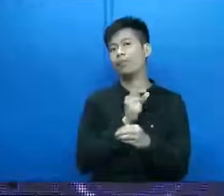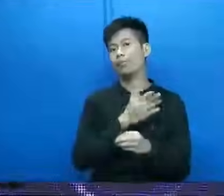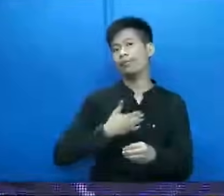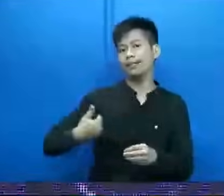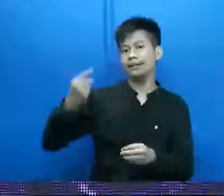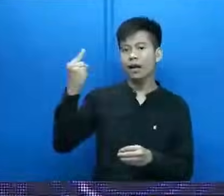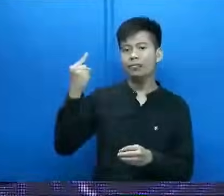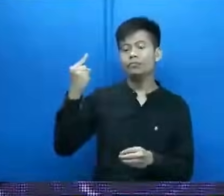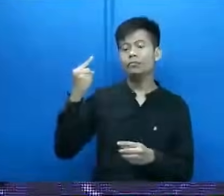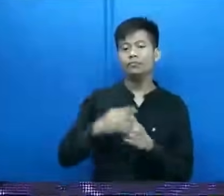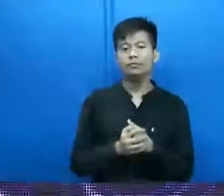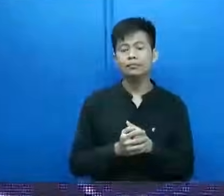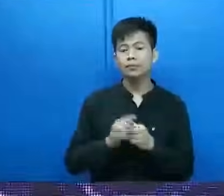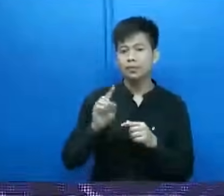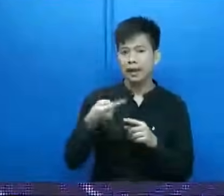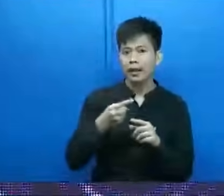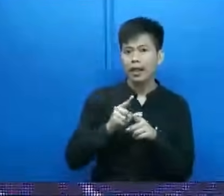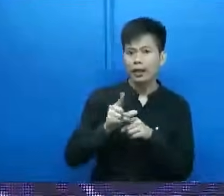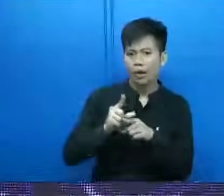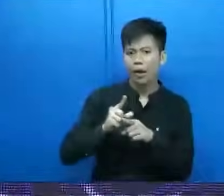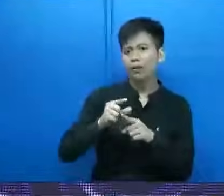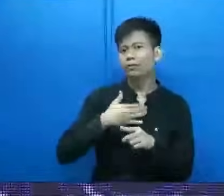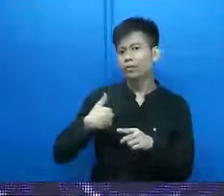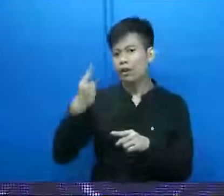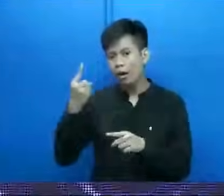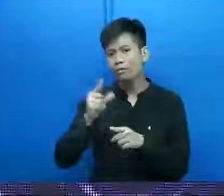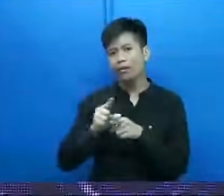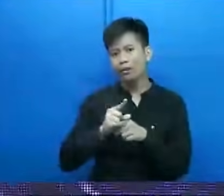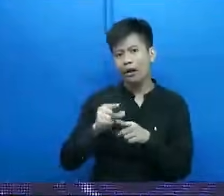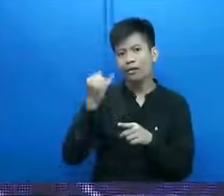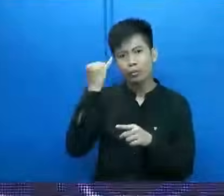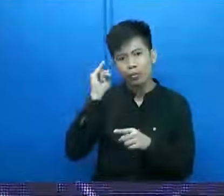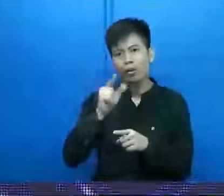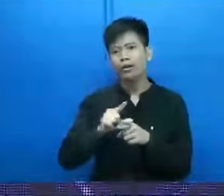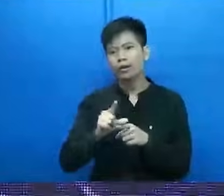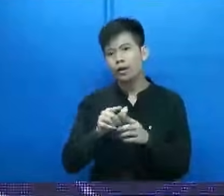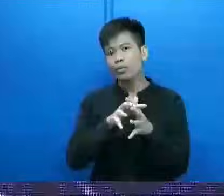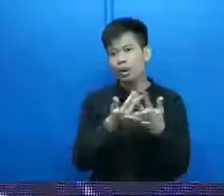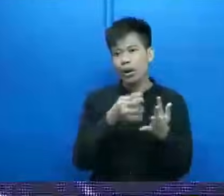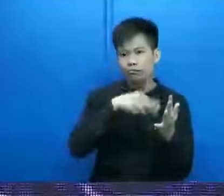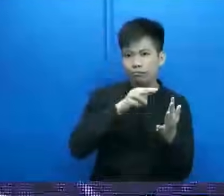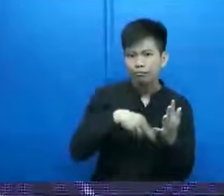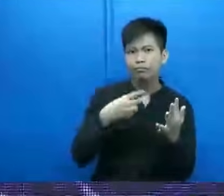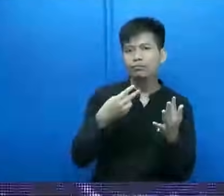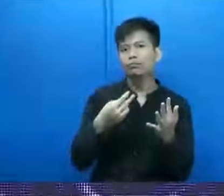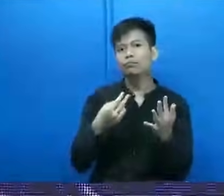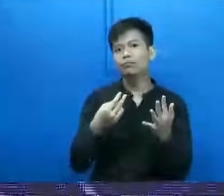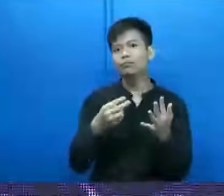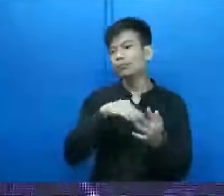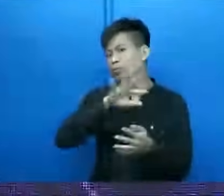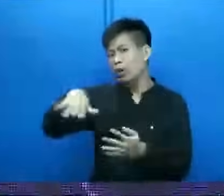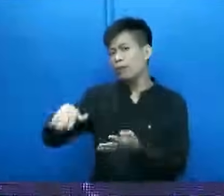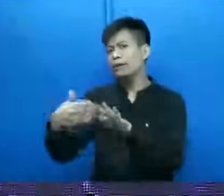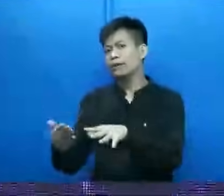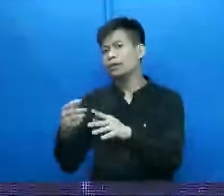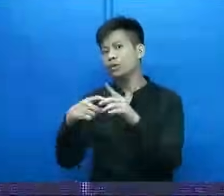anaknya disiapin aja. Dari latihan jihad, latihan ke majlis ta'lim, latihan baca Al-Quran, dan apa yang terjadi, semua wafatnya dalam keadaan